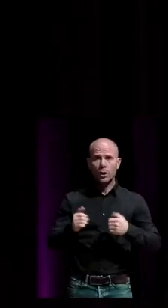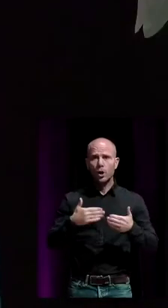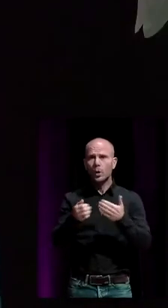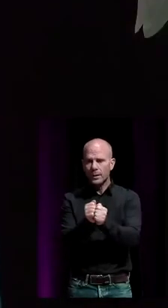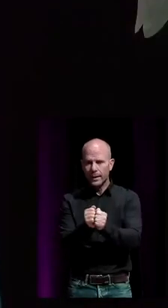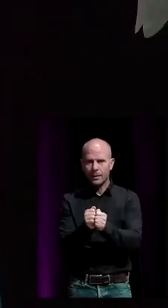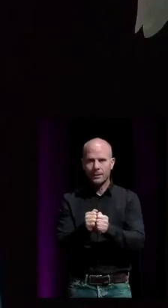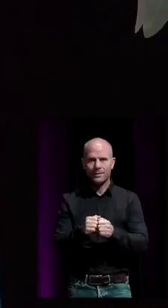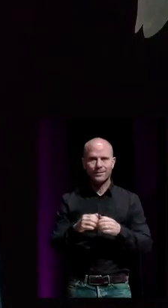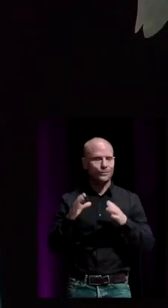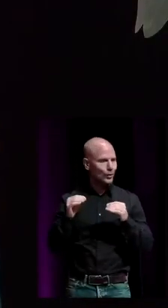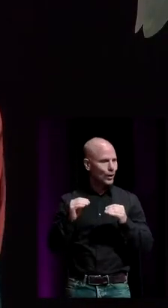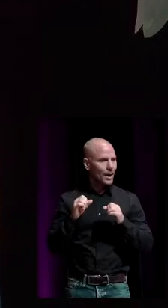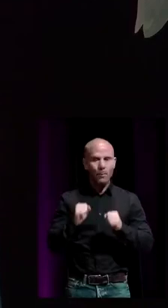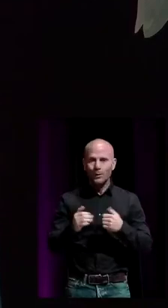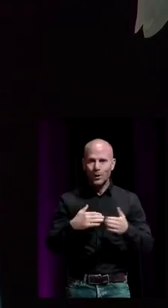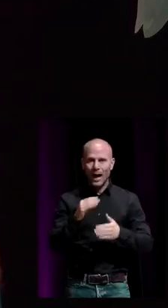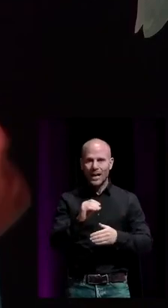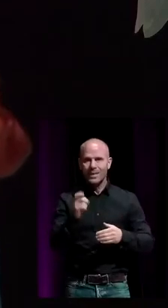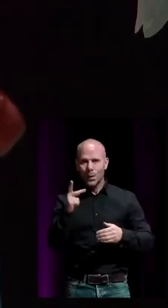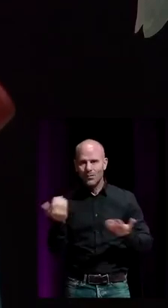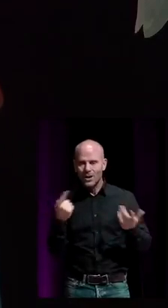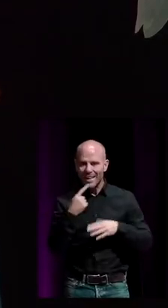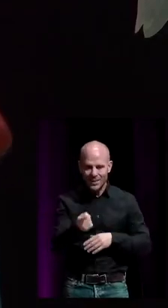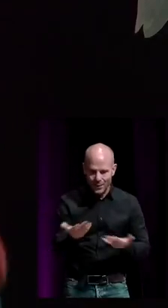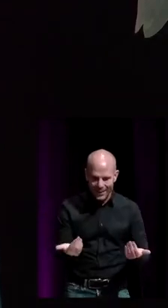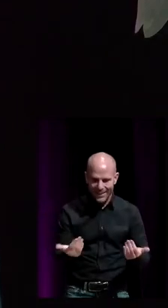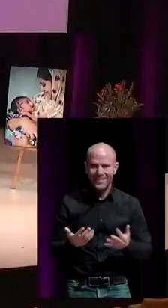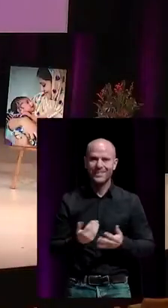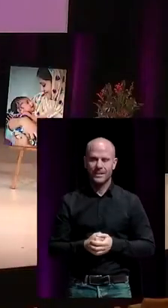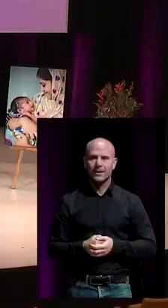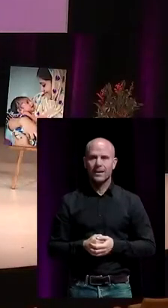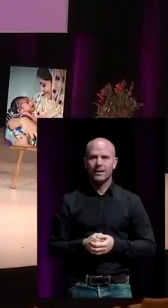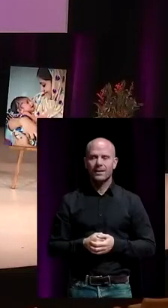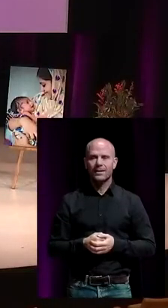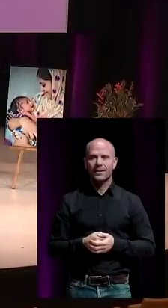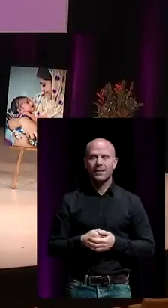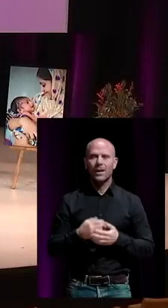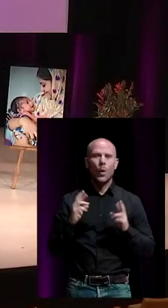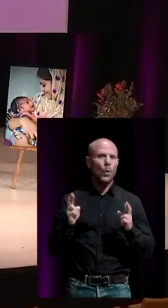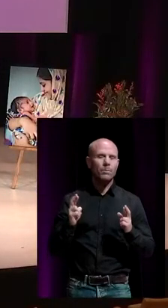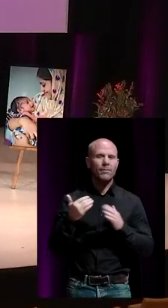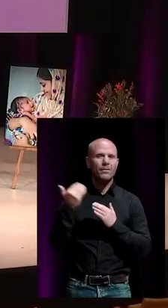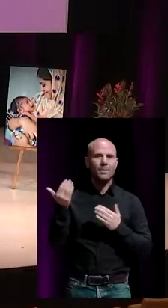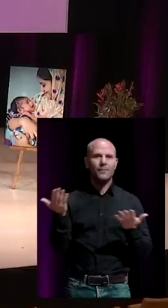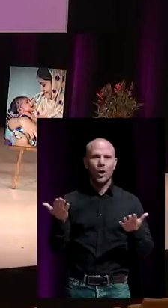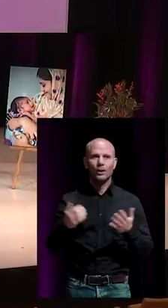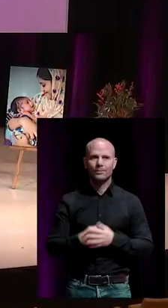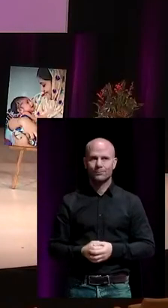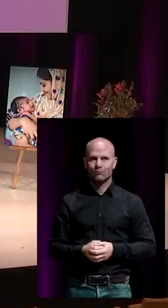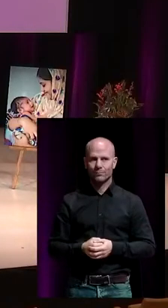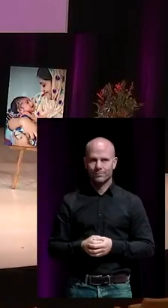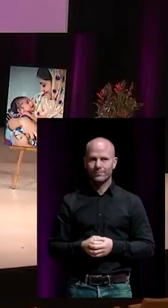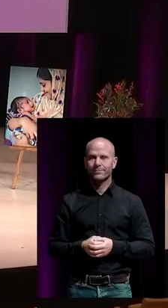så mycket som måste hända, Akko. Vad säger du? Vad ger oss hoppen då för framtiden?